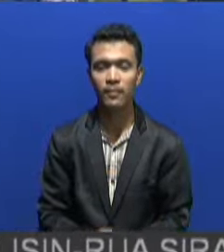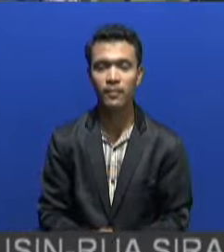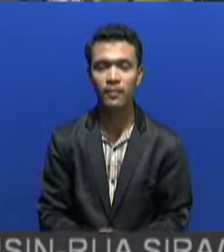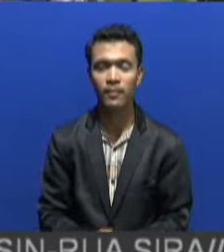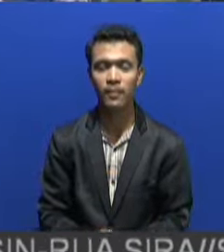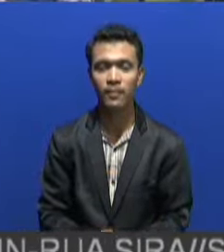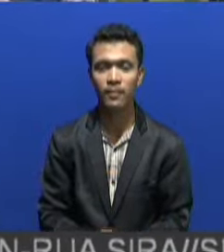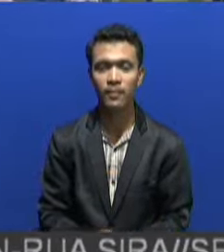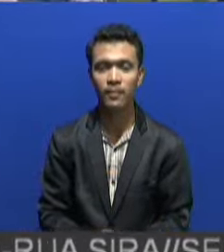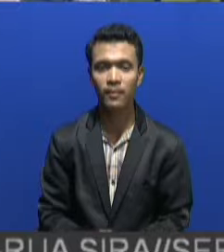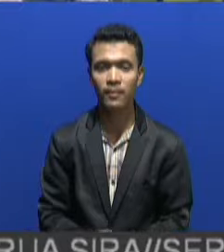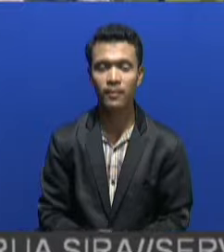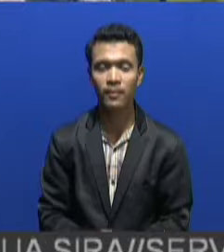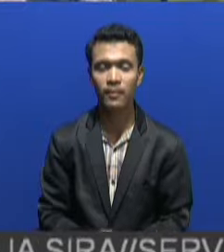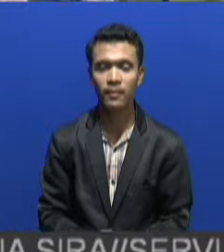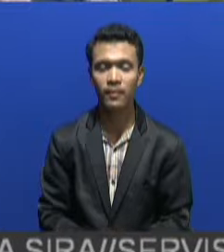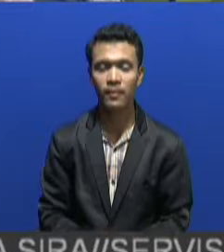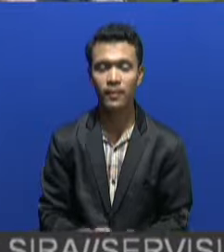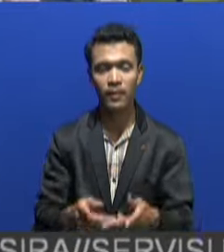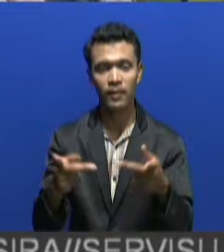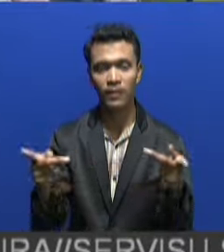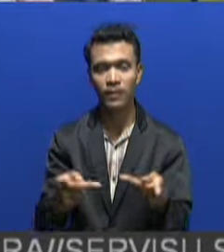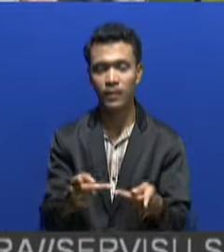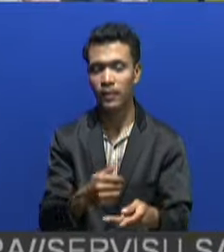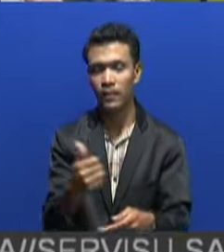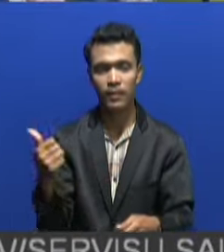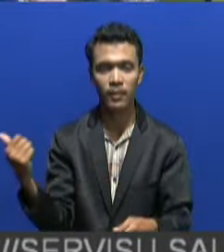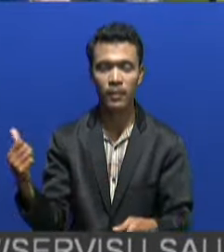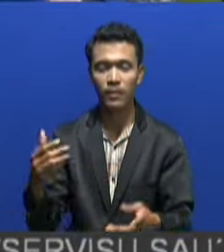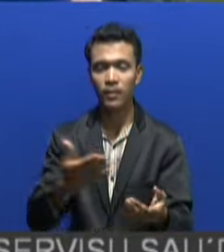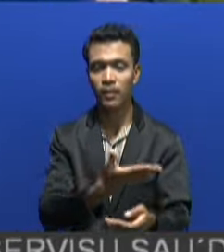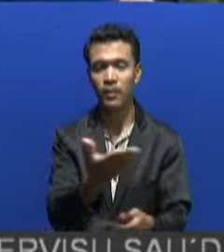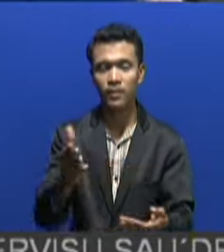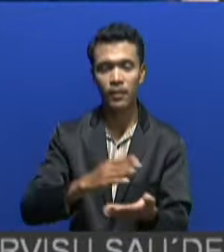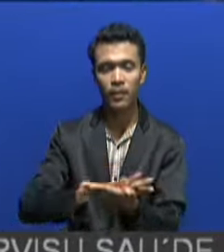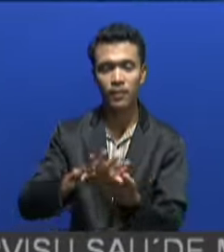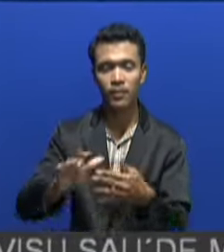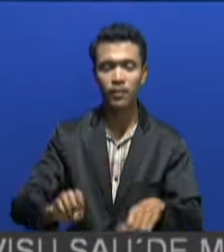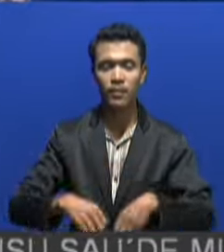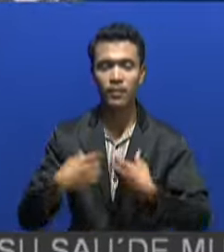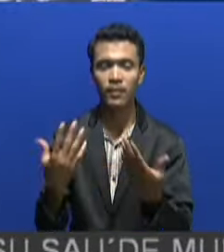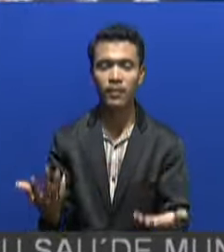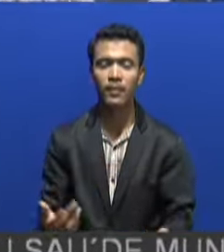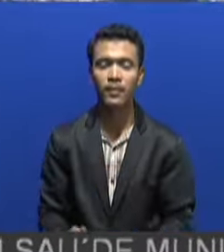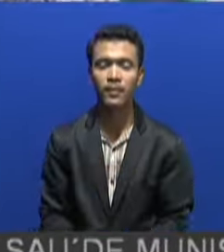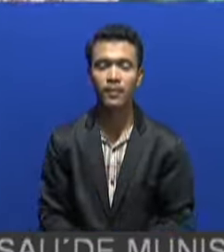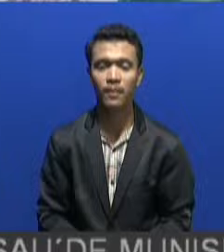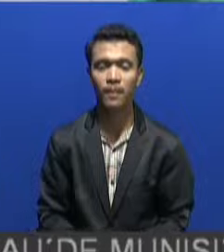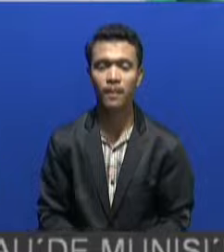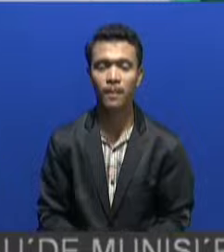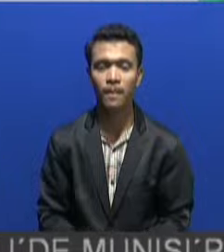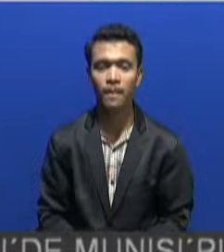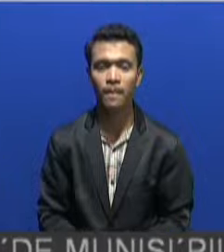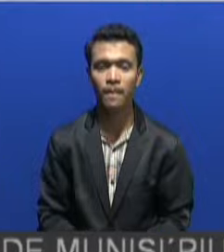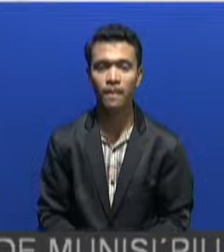faliha parte sira sore ne ba ya undil den sira itu bot sira masih raut tu. Lai parte undilnya liman los ne